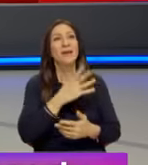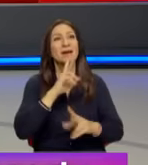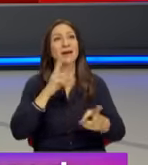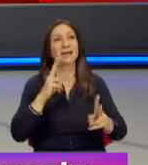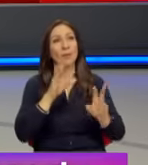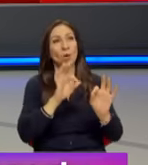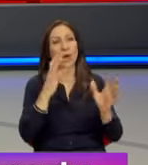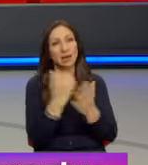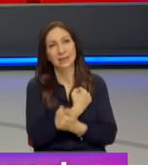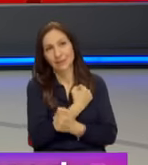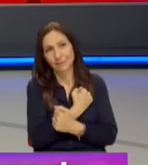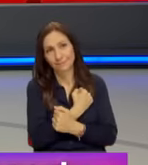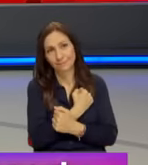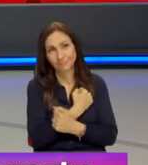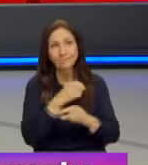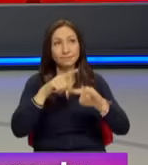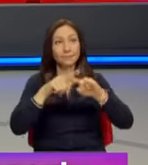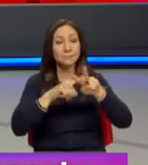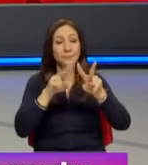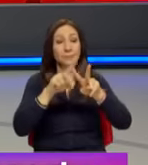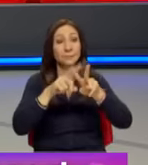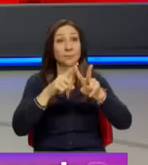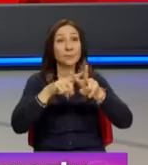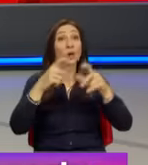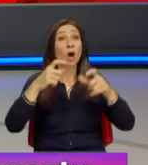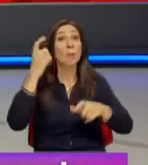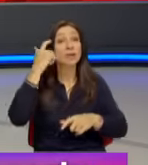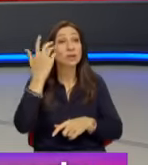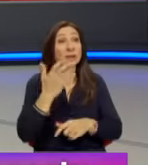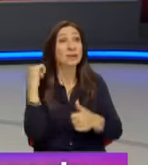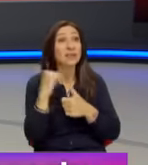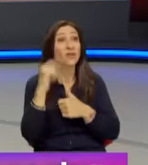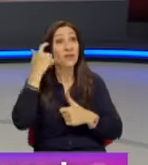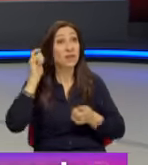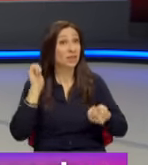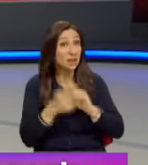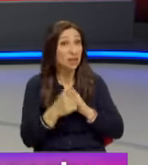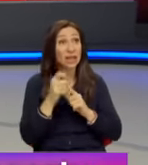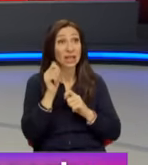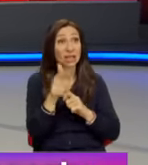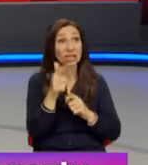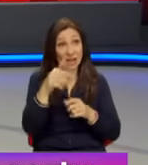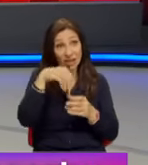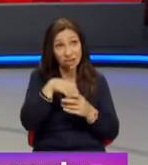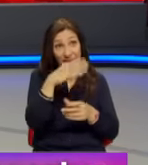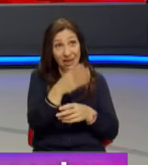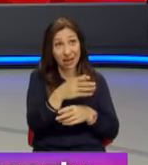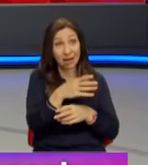rengi bu şekilde geldi. Haymana, Gölbaşı yine fikrini değiştiren ilçeleri